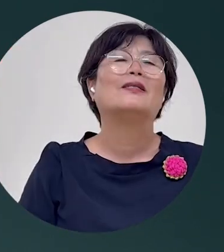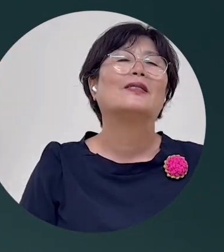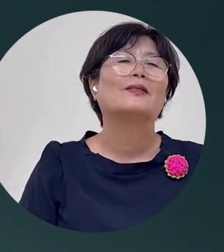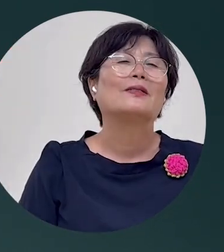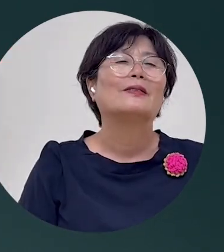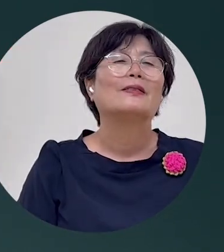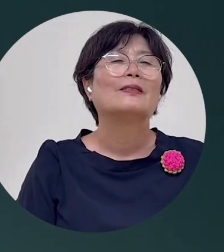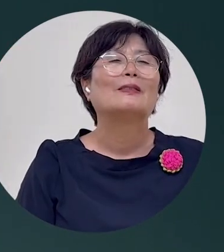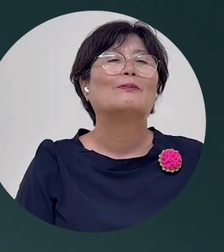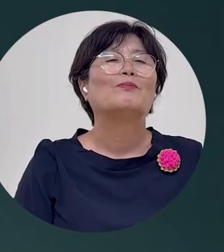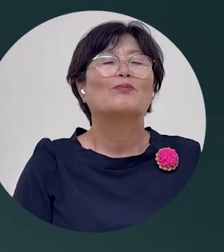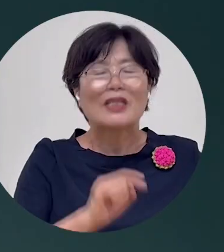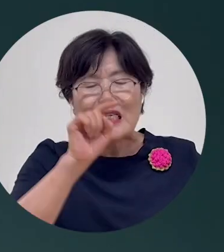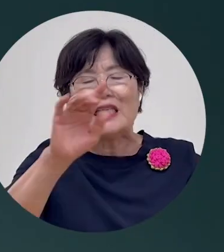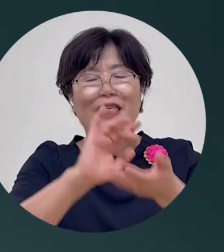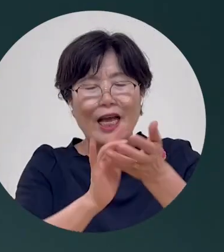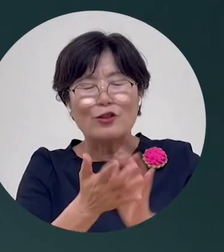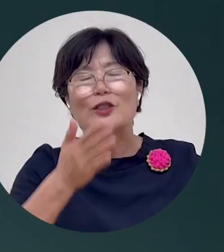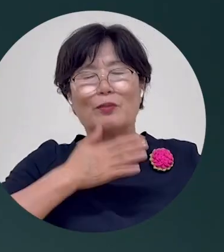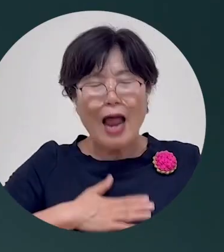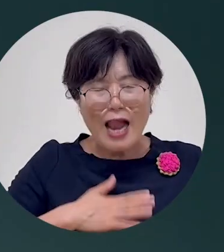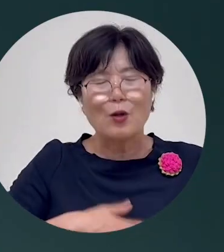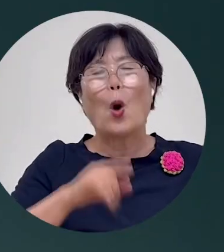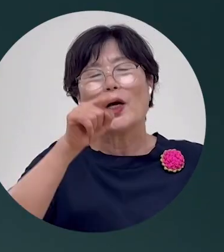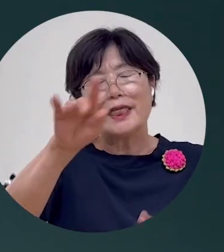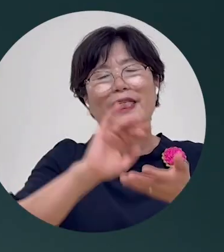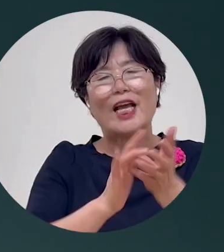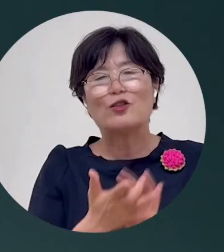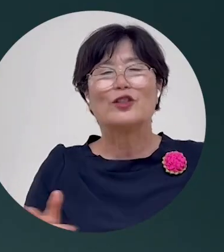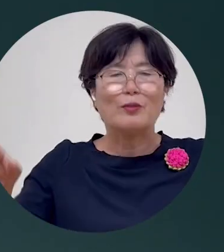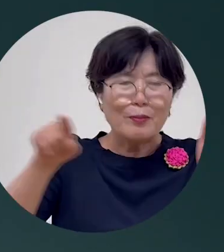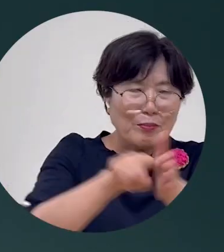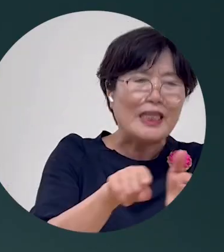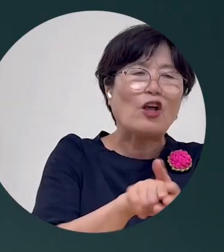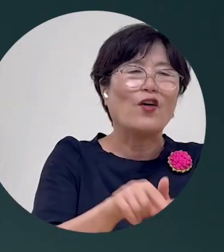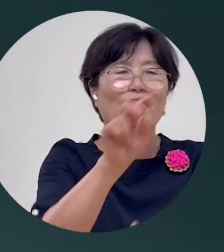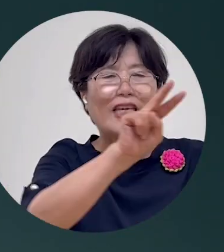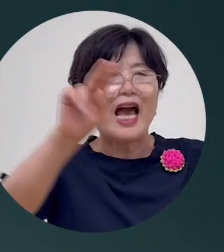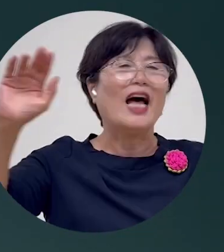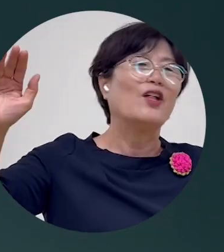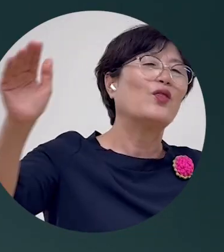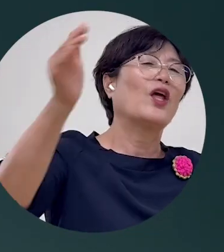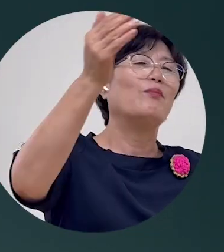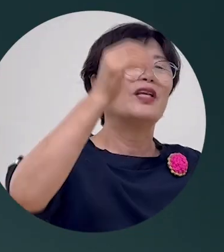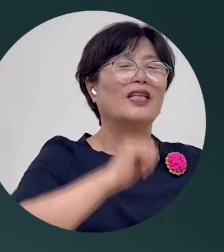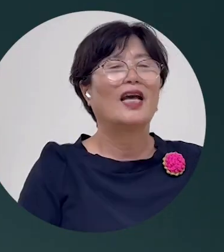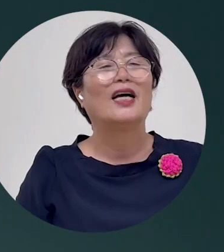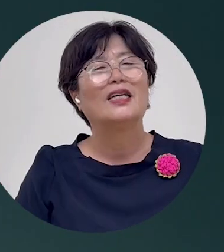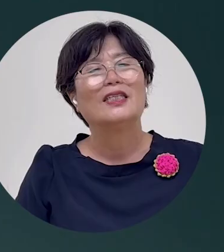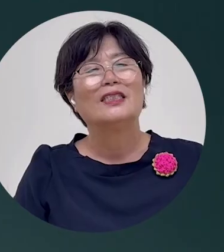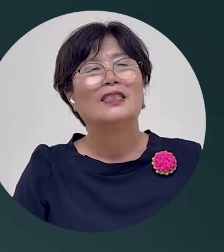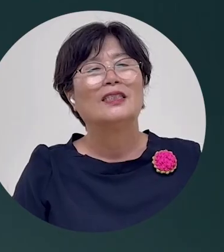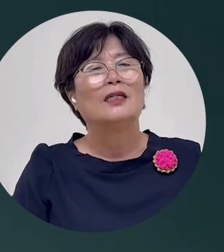사람들이죠. 그 예수님을 알고 그 예수님 믿어야죠. 그 예수님.